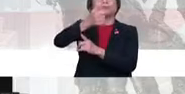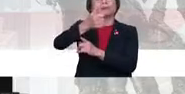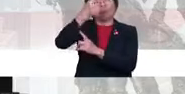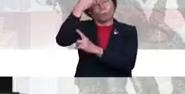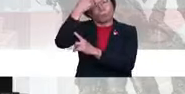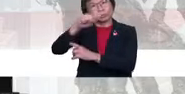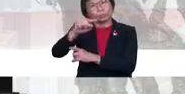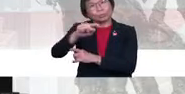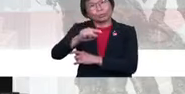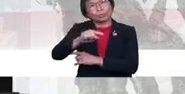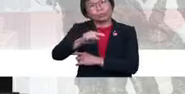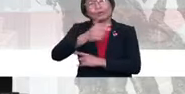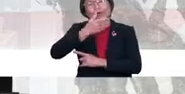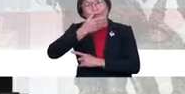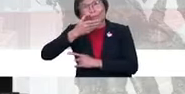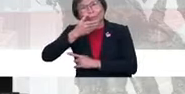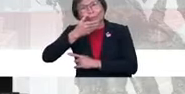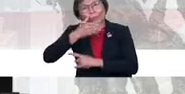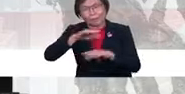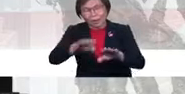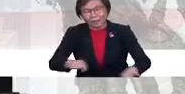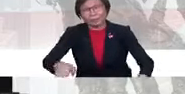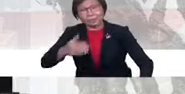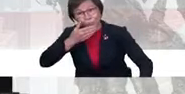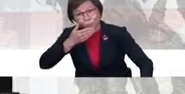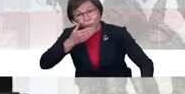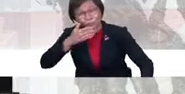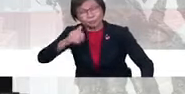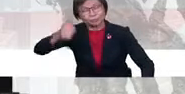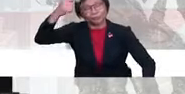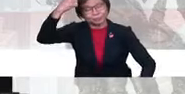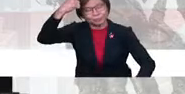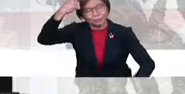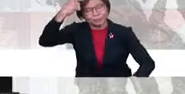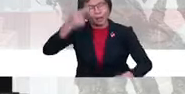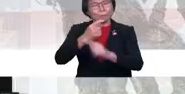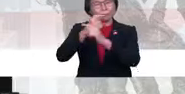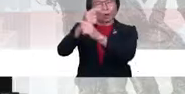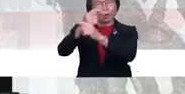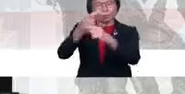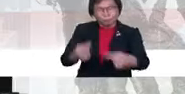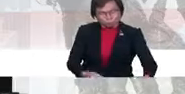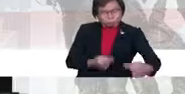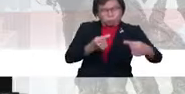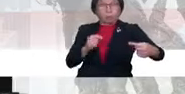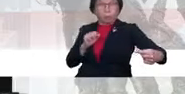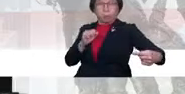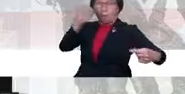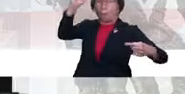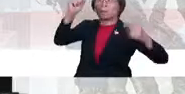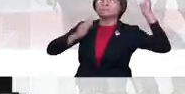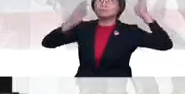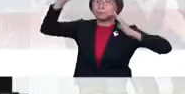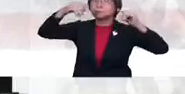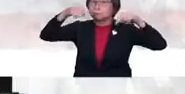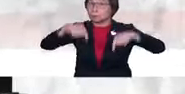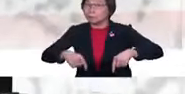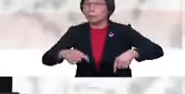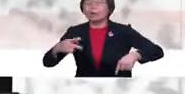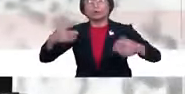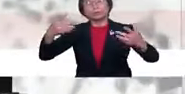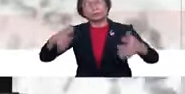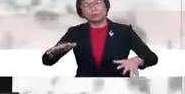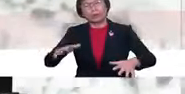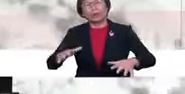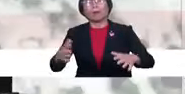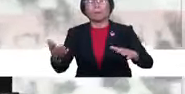untuk anak-anak muda di dalam mempertahan dan memperjuangkan kemerdekaan negara ini ia